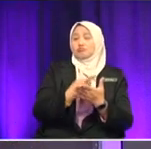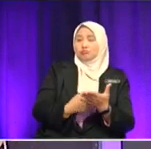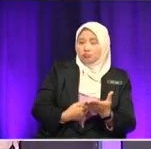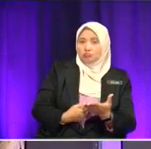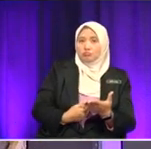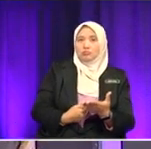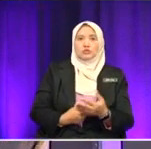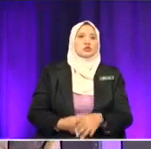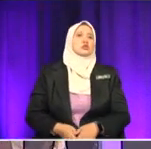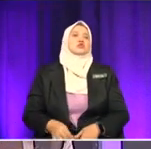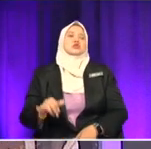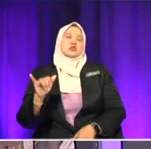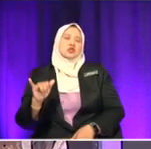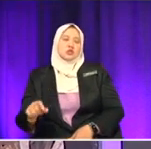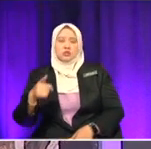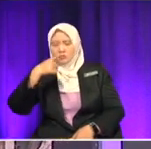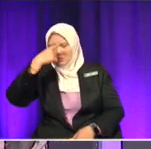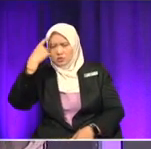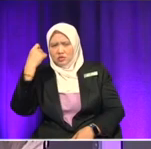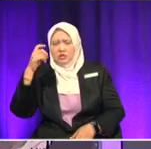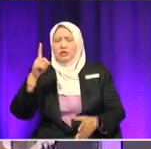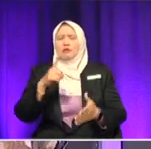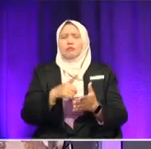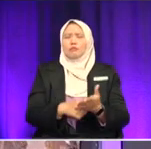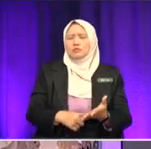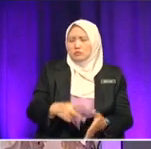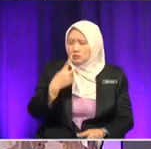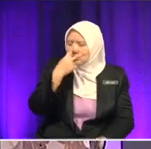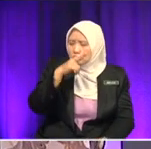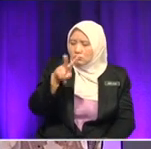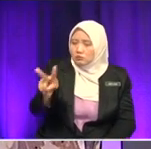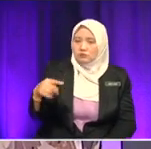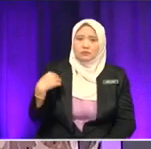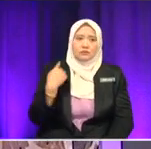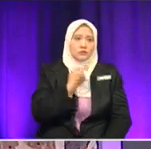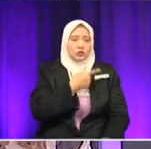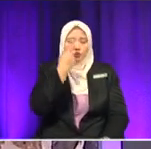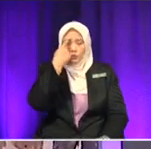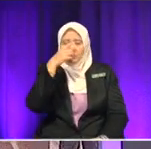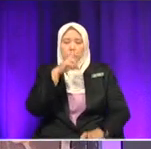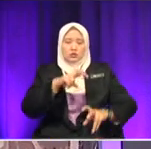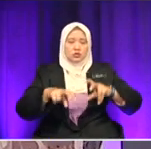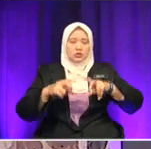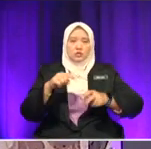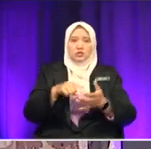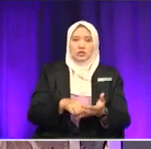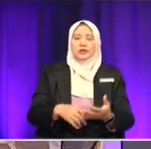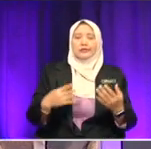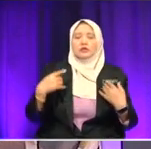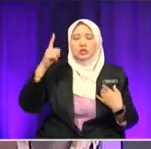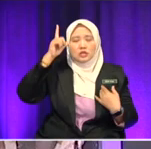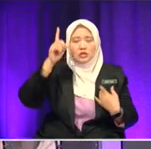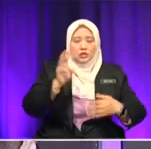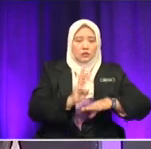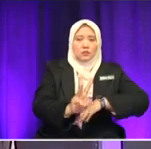menyebabkan pemerhatian kita. Apakah pemerhatian kita bagi eksperimen ini? Sebentar tadi kita ada nampak kawasan jernih kan? Betul. Kita